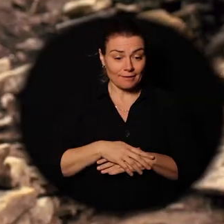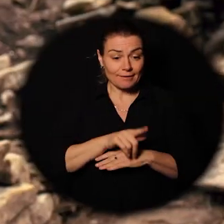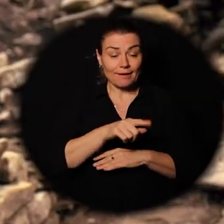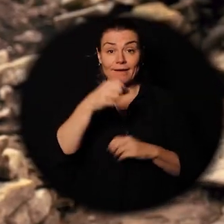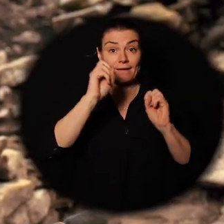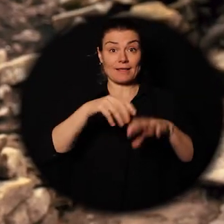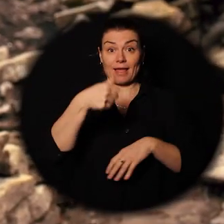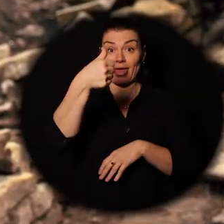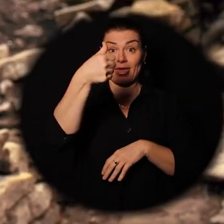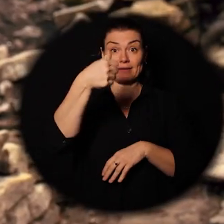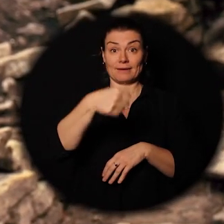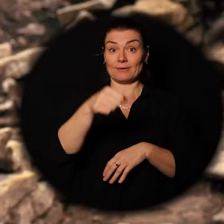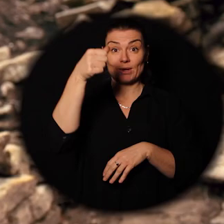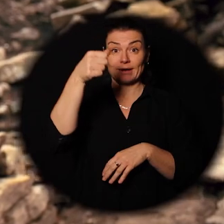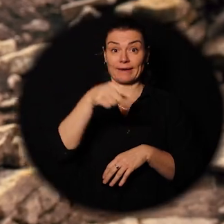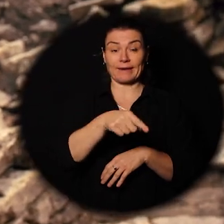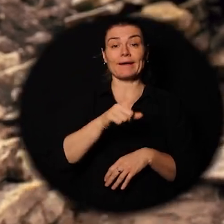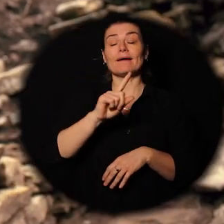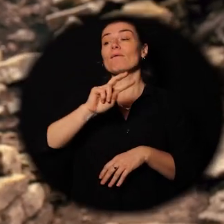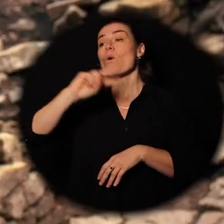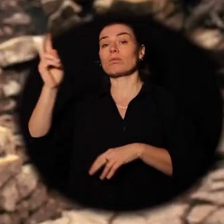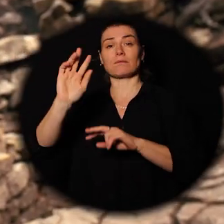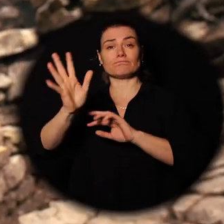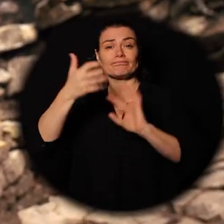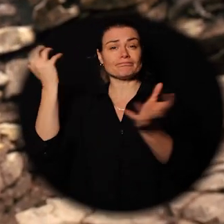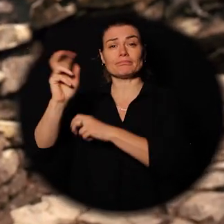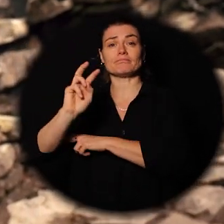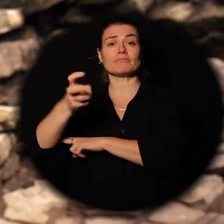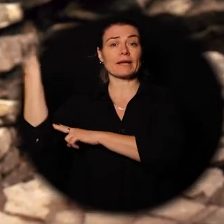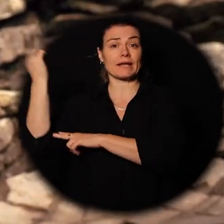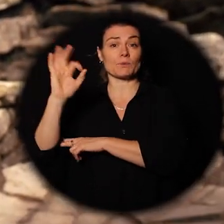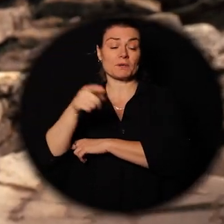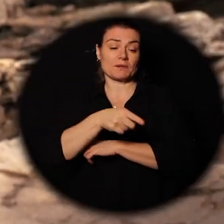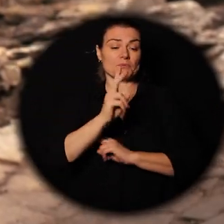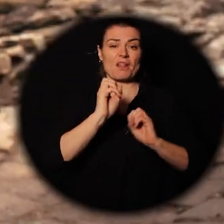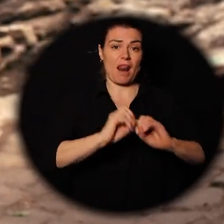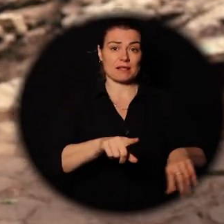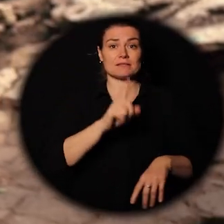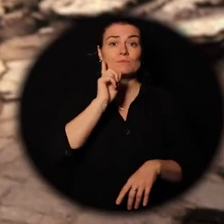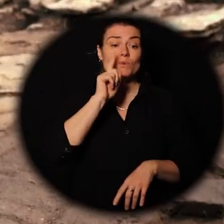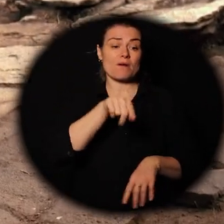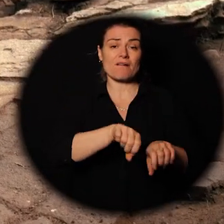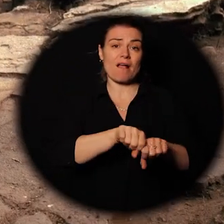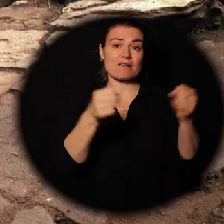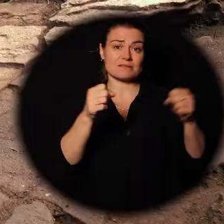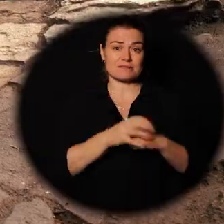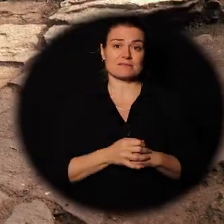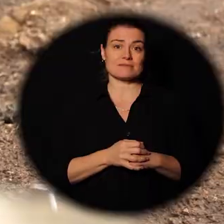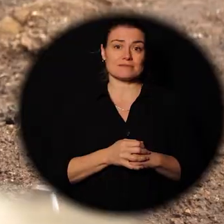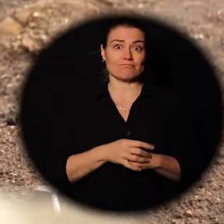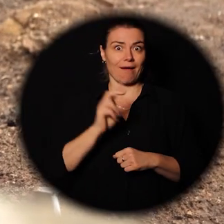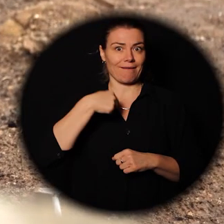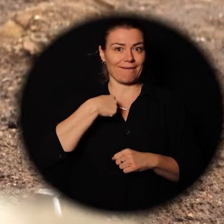été retiré, ils ne sont pas partis avec, ils l'ont laissée. Sans doute parce qu'elle était abîmée, quoi, cassée. Mais nous, on est très, très contents parce que c'est la seule qu'on